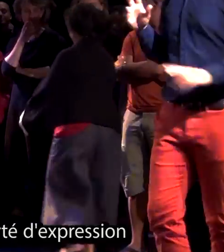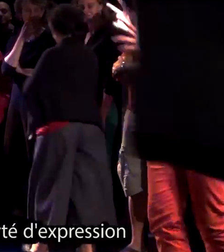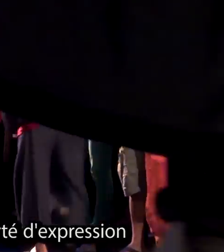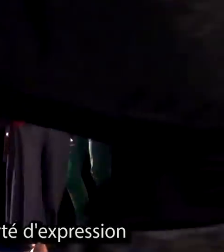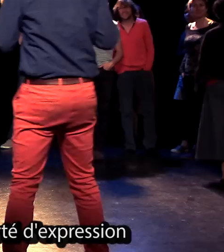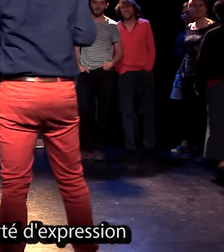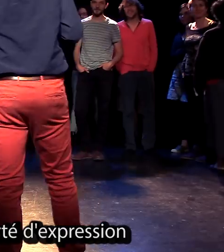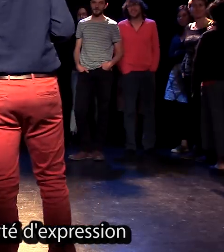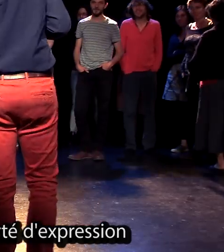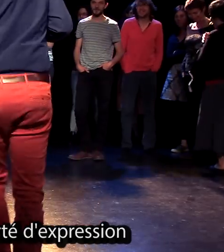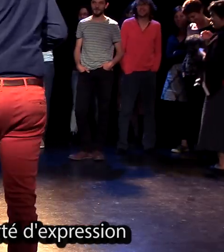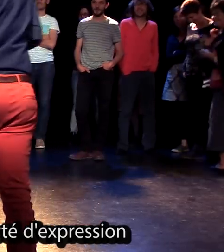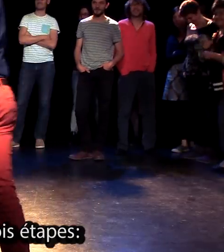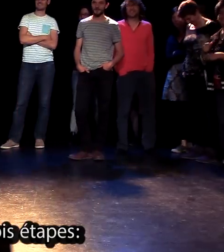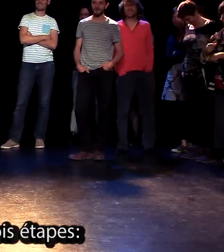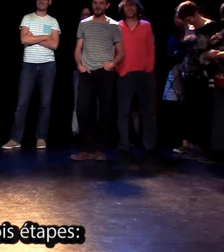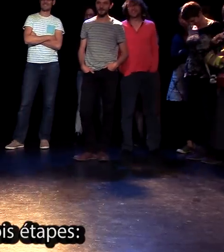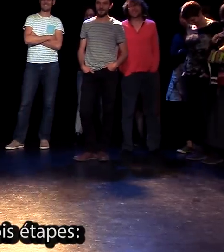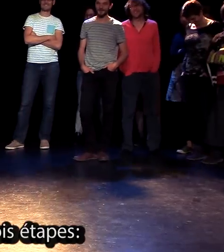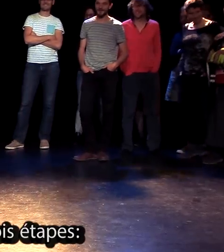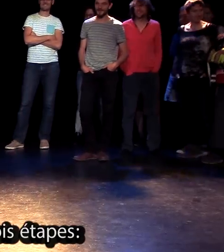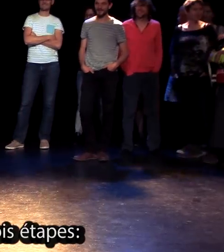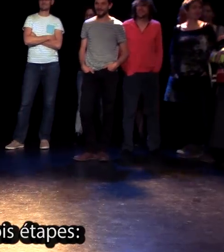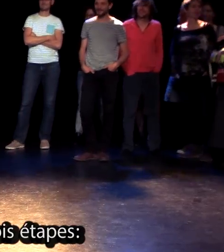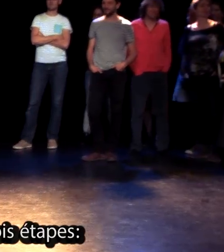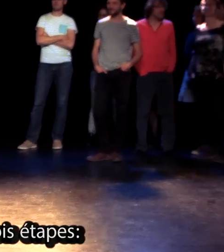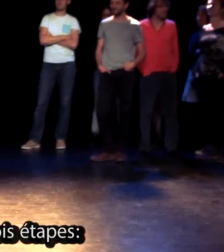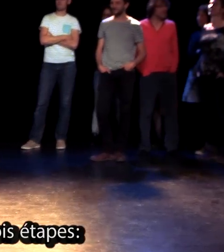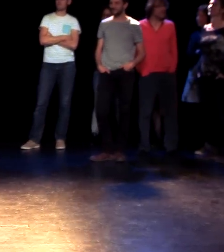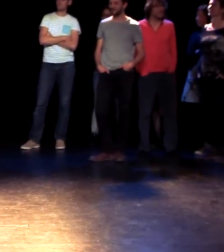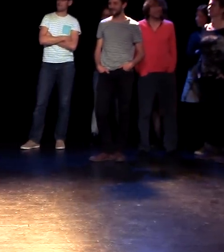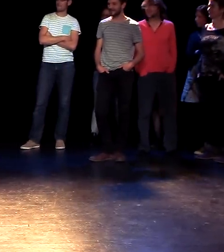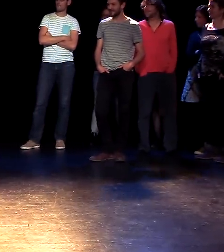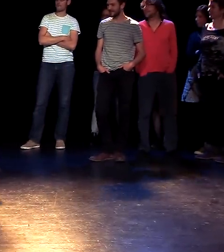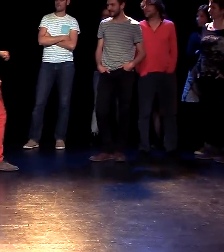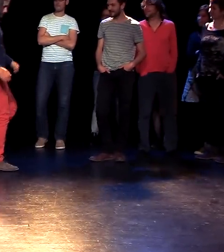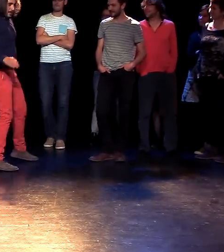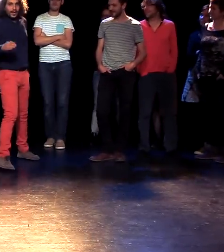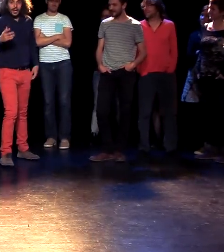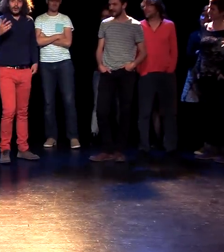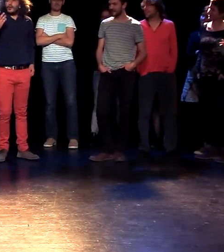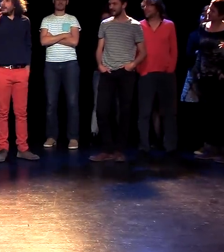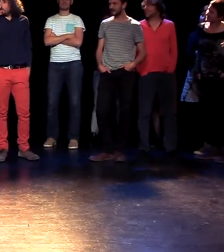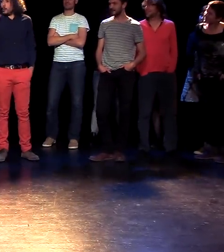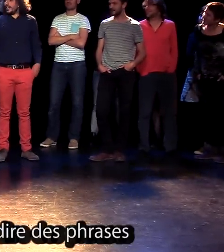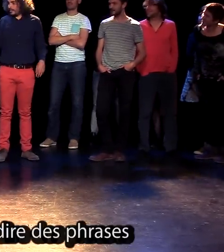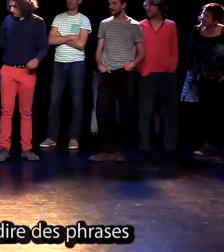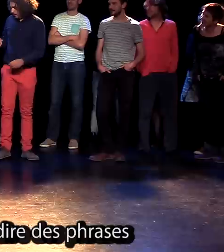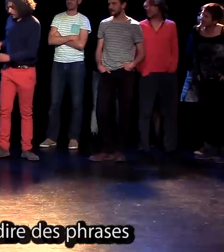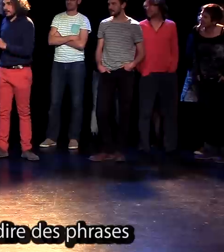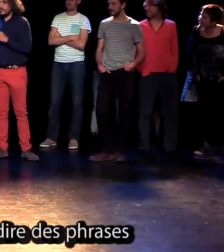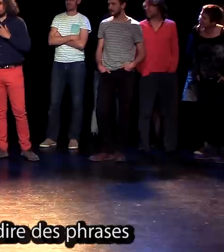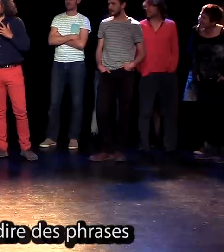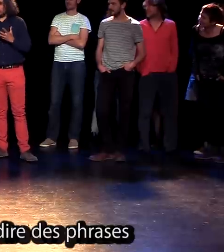Donc, on va faire un jeu sur la liberté d'expression et ça va se passer en trois étapes. Oh là, je sais pas où. Alors, première